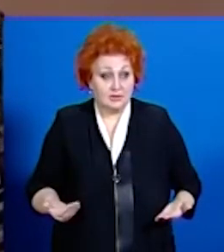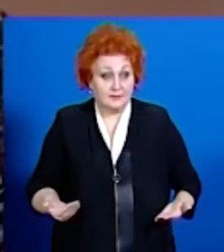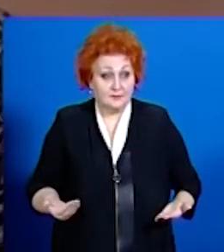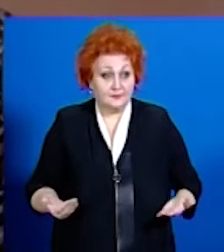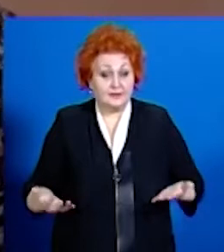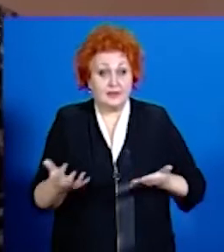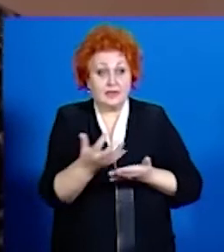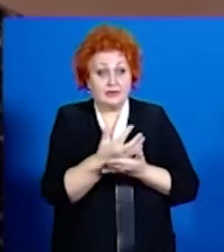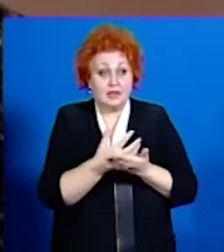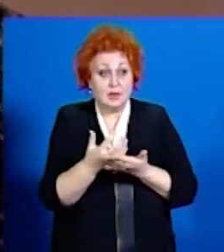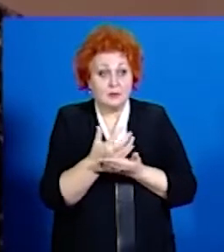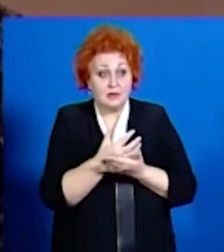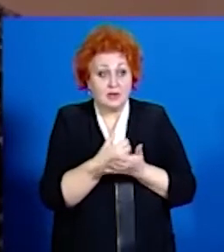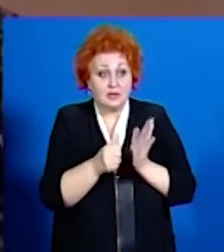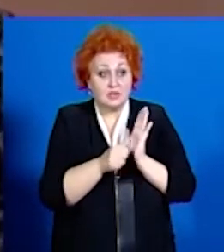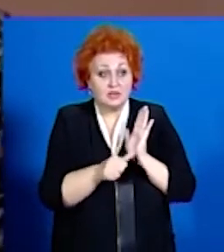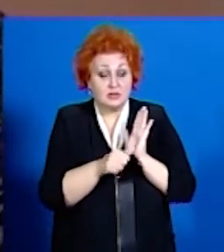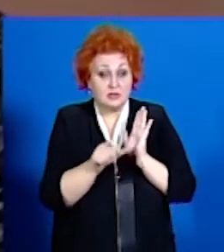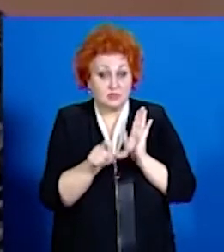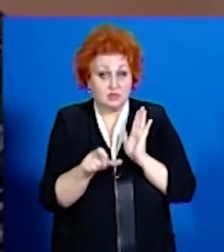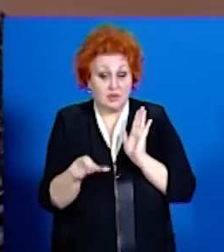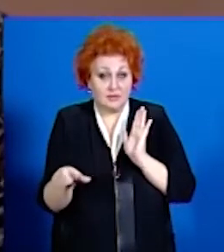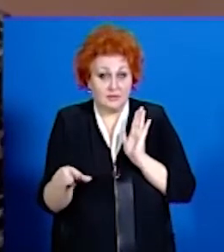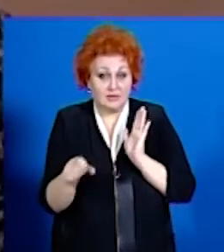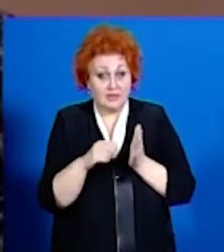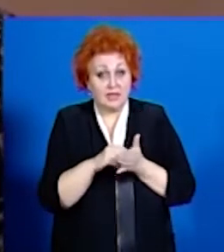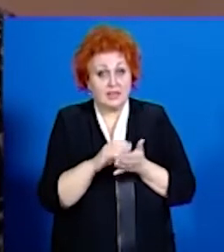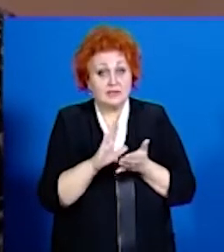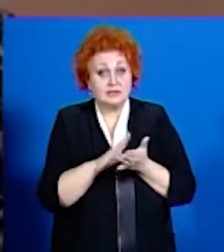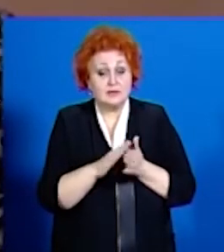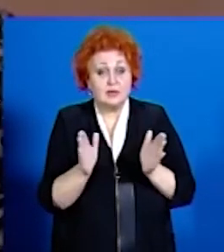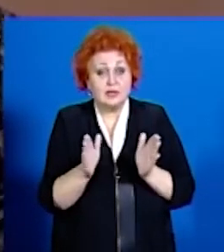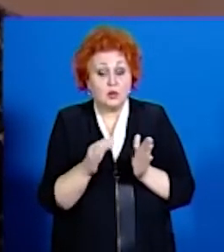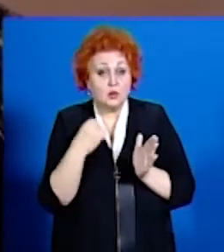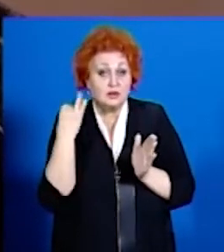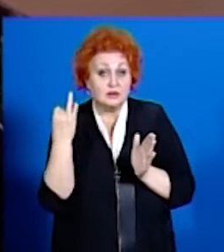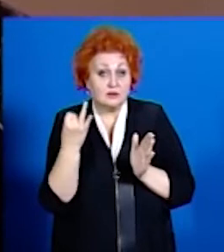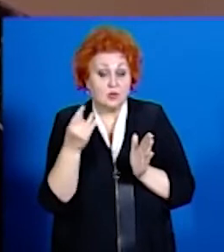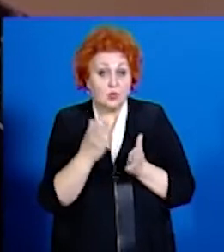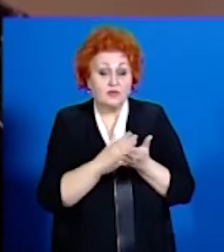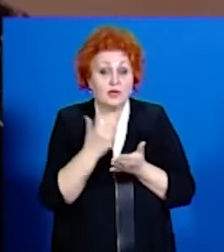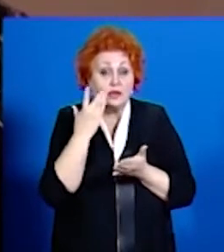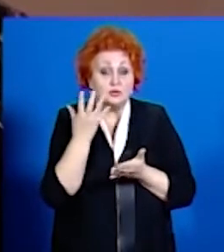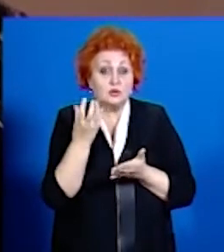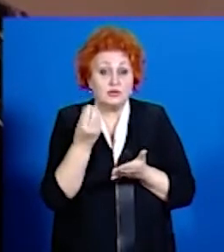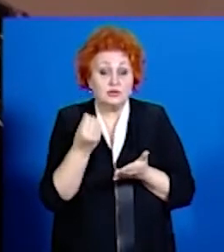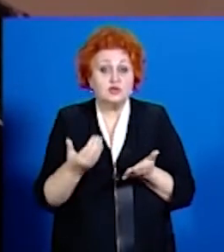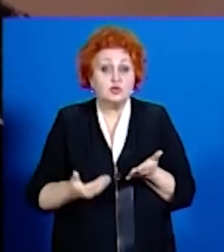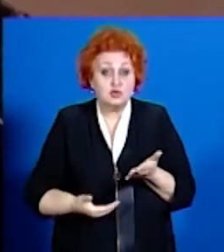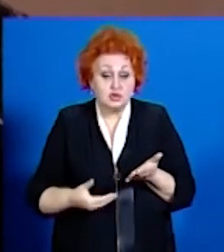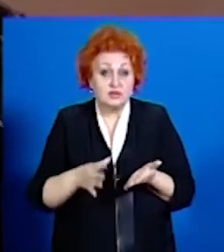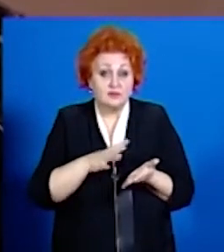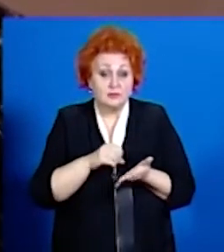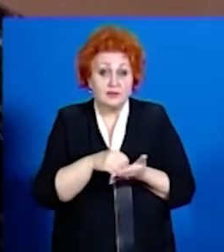И набрали ни много ни мало более 60 человек. Записали о них краткую информацию. У тех ветеранов, которые еще были живы,